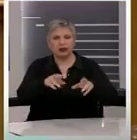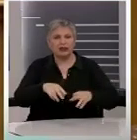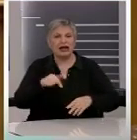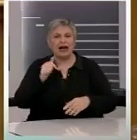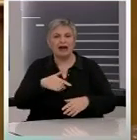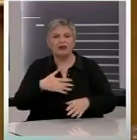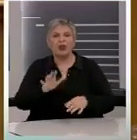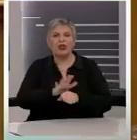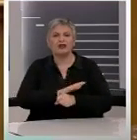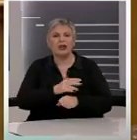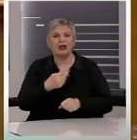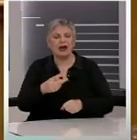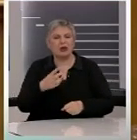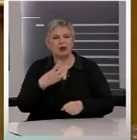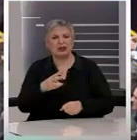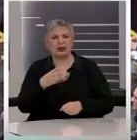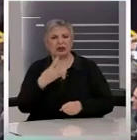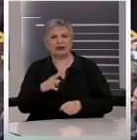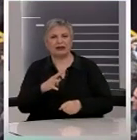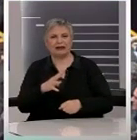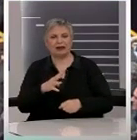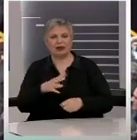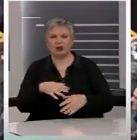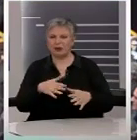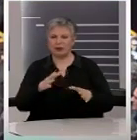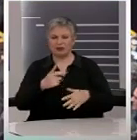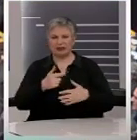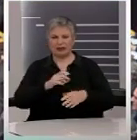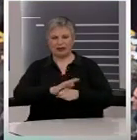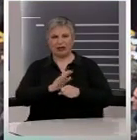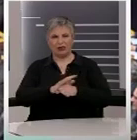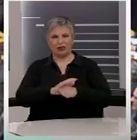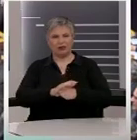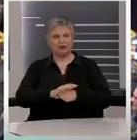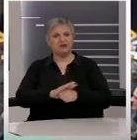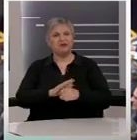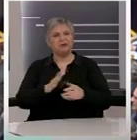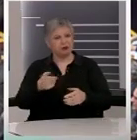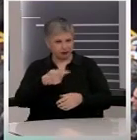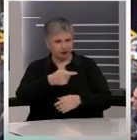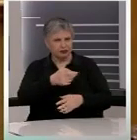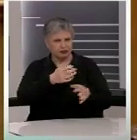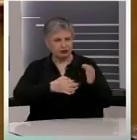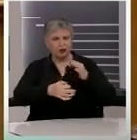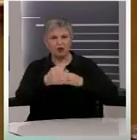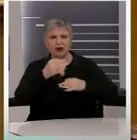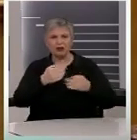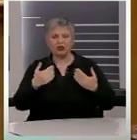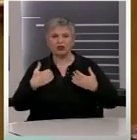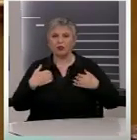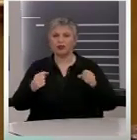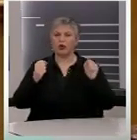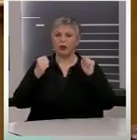Είμαστε εμείς, θριαμβολογούμε εμείς που το είπατε εσείς. Εγώ άκουσα τον